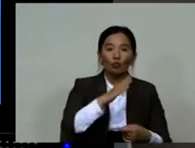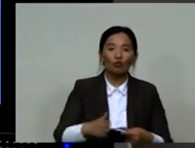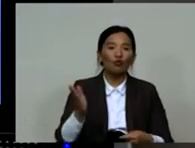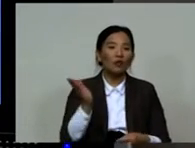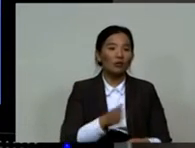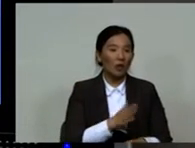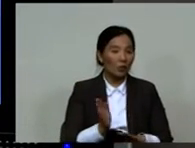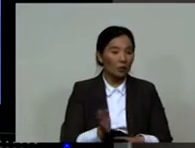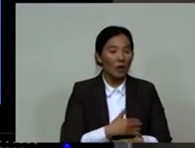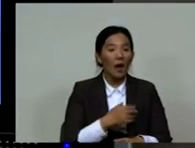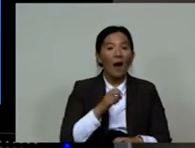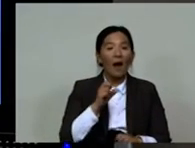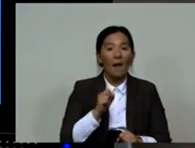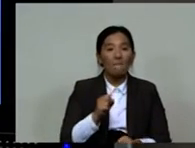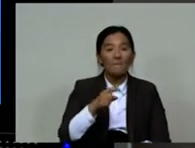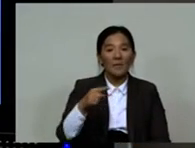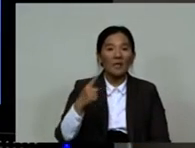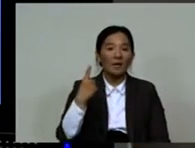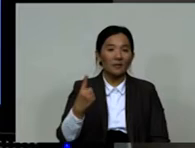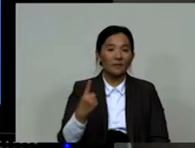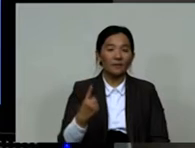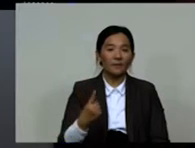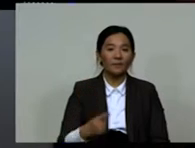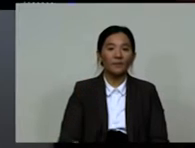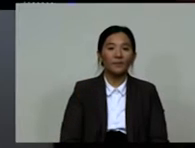взаимоуничтожаются. Ответ минус 1.